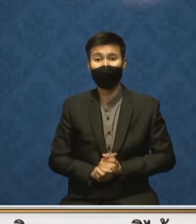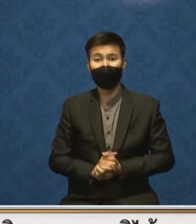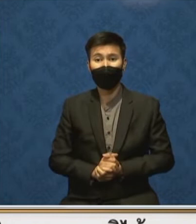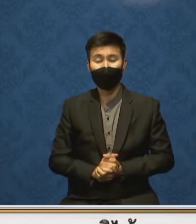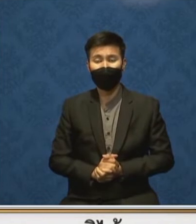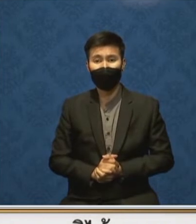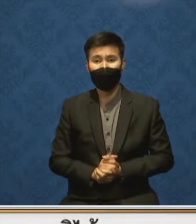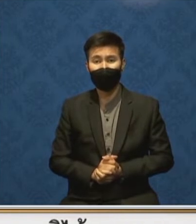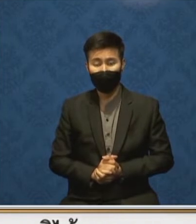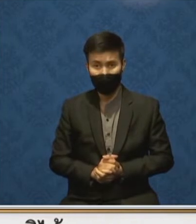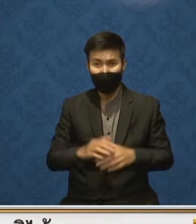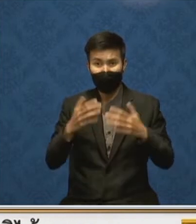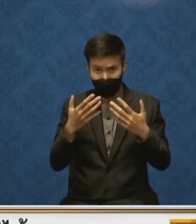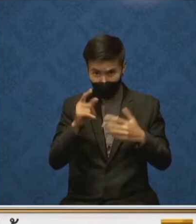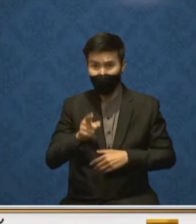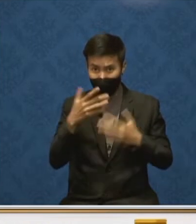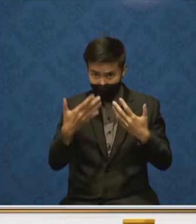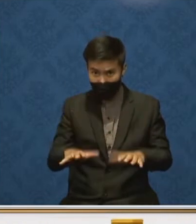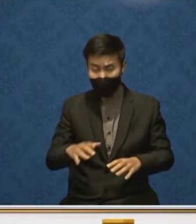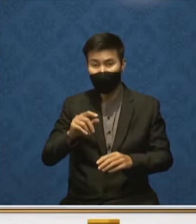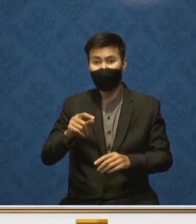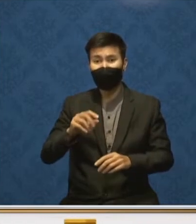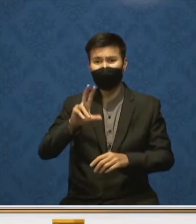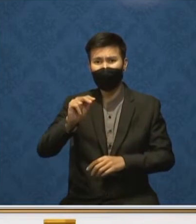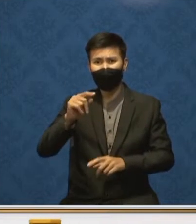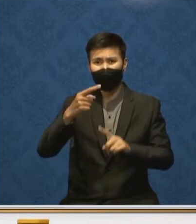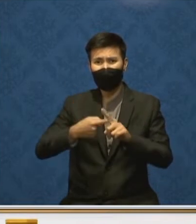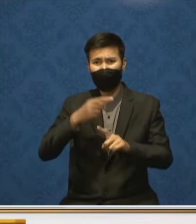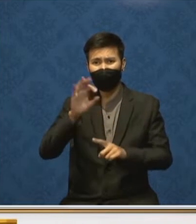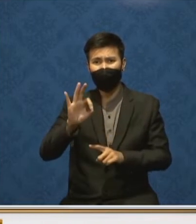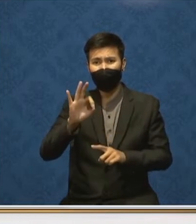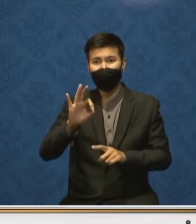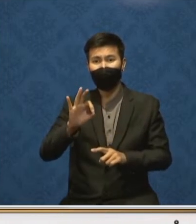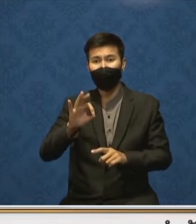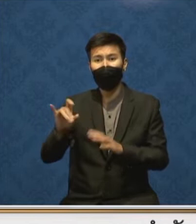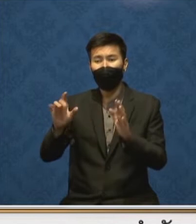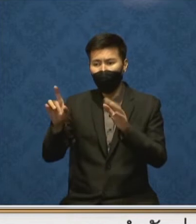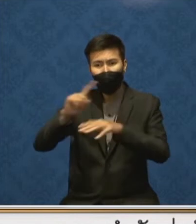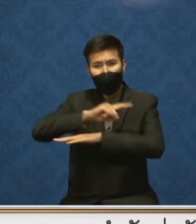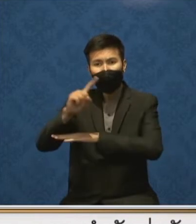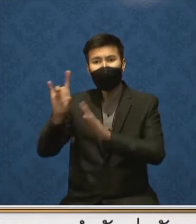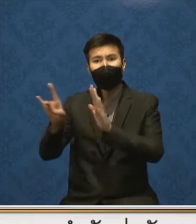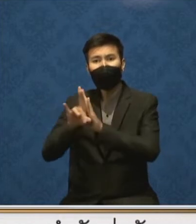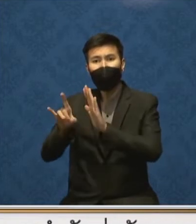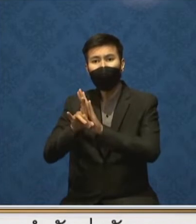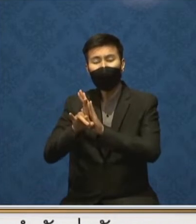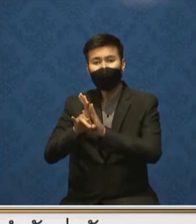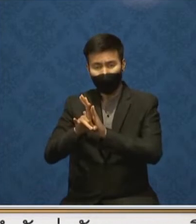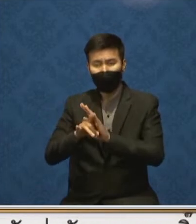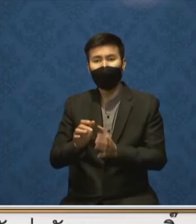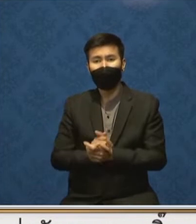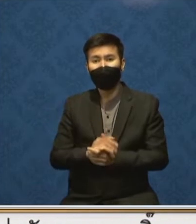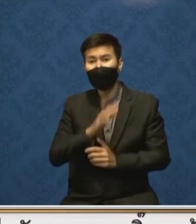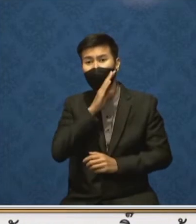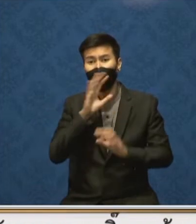แก้จแพเป้านี่มตองเสรจไปใน 30 กัยายนเพรวัเปomerสุท้ายที่รับาลขีดเส้นเพื่อแ้ปัหาคนจนใหหมดไปเอถามั